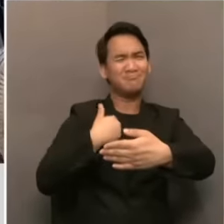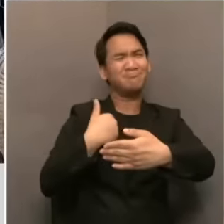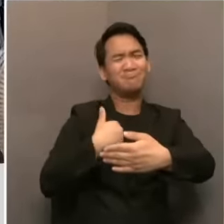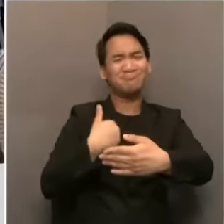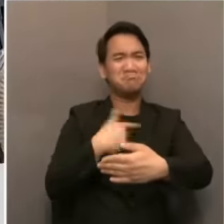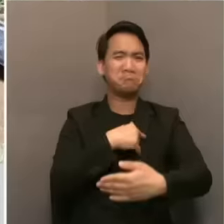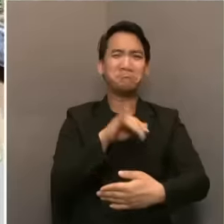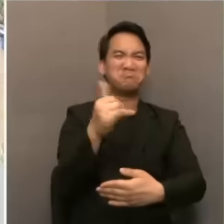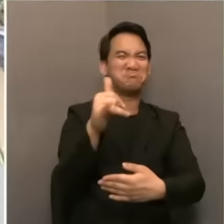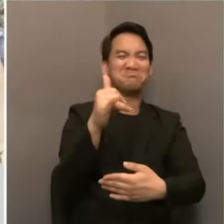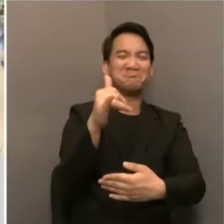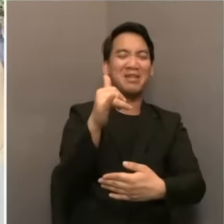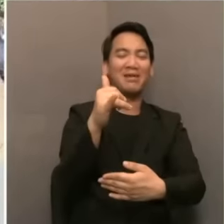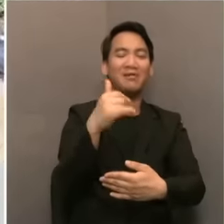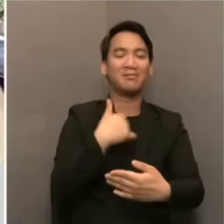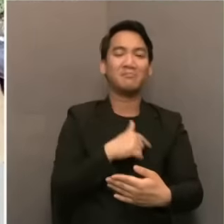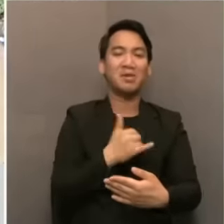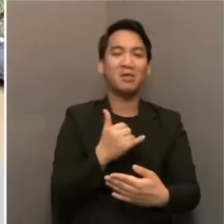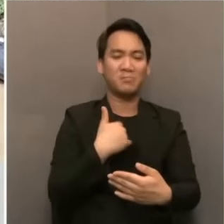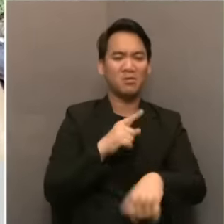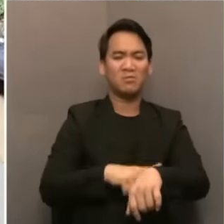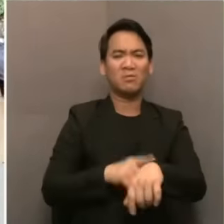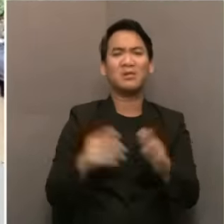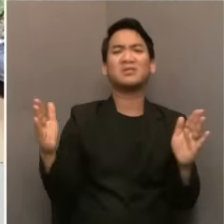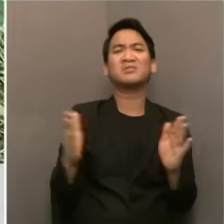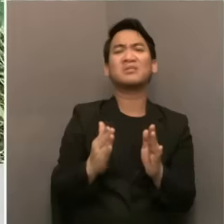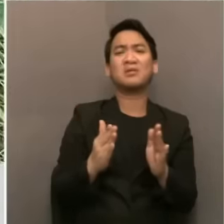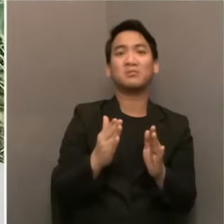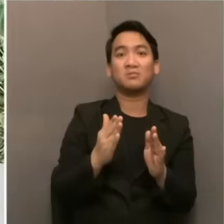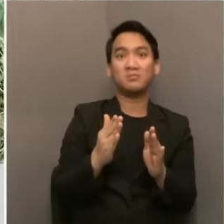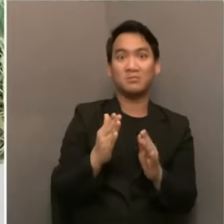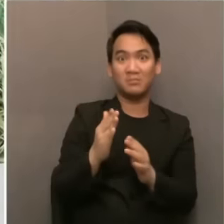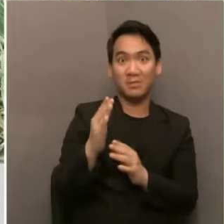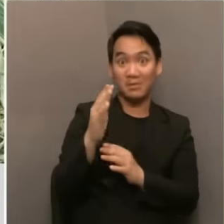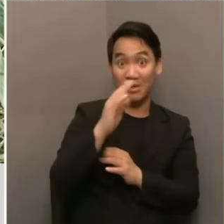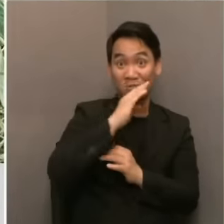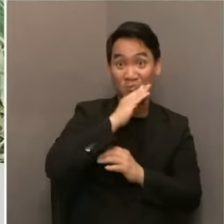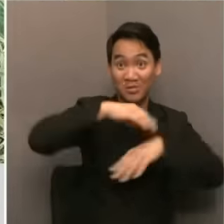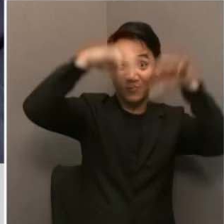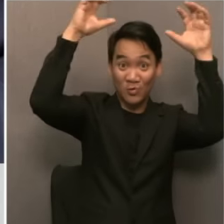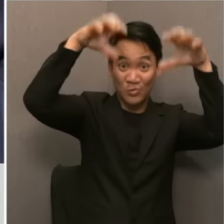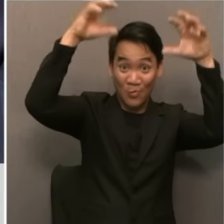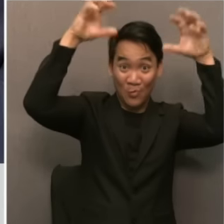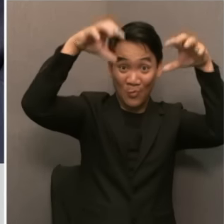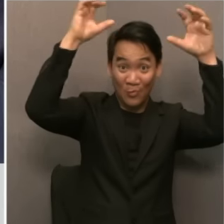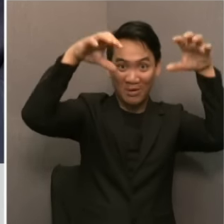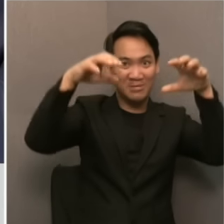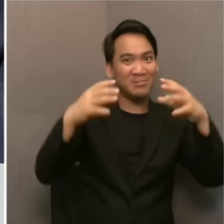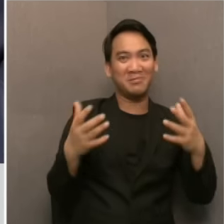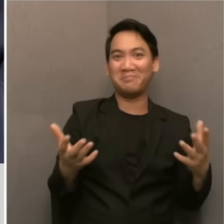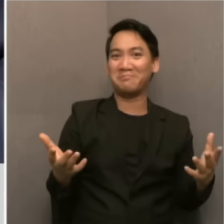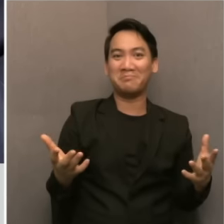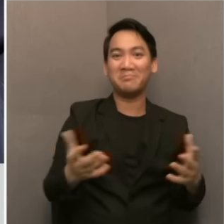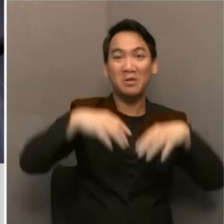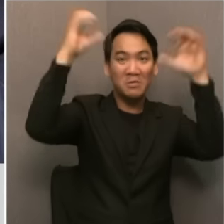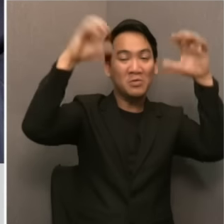ขังนะครับแต่ก็เข้าใจว่าในช่วงสั้นๆเนาะถ้าไม่มีฝนมาเติมแล้วยกเว้นกรณีเดียวแล้วมีฝนมาเติม คือถ้าเกิดว่าดูจากภาพเนี้ย ฝนเนี่